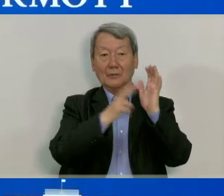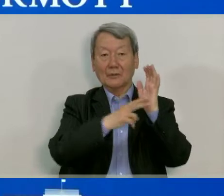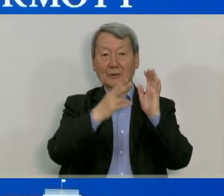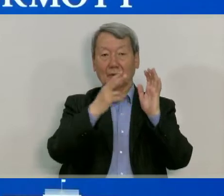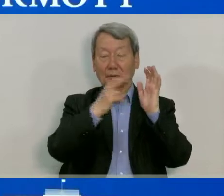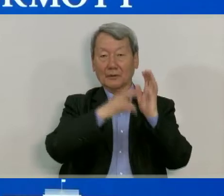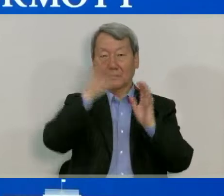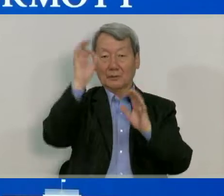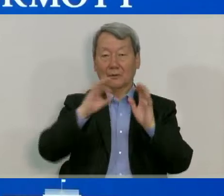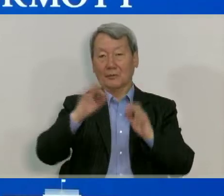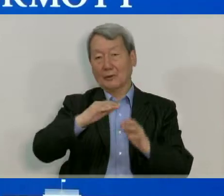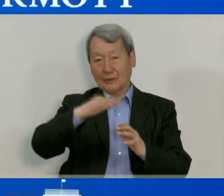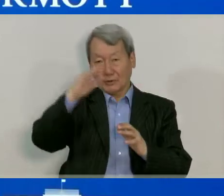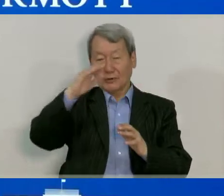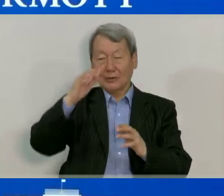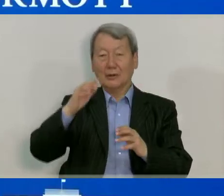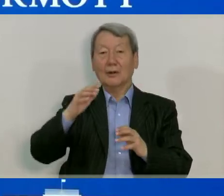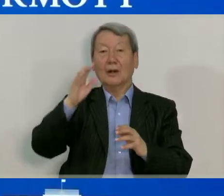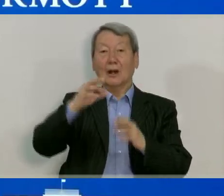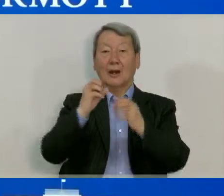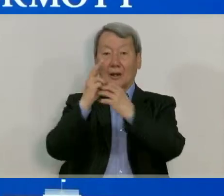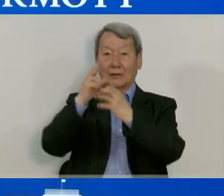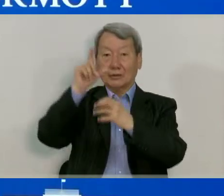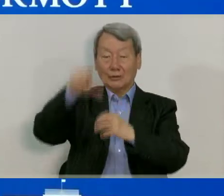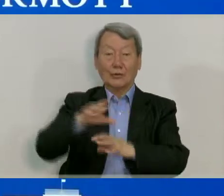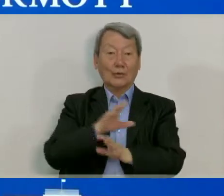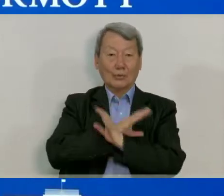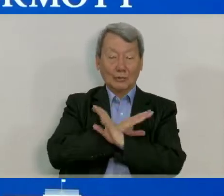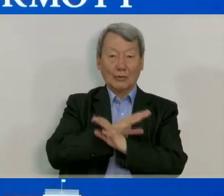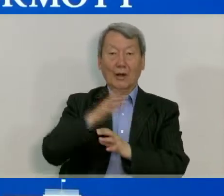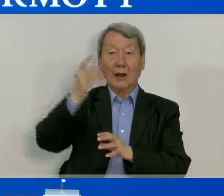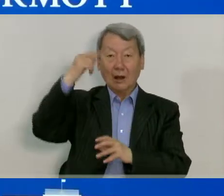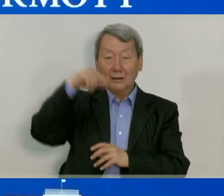70.15%-ді де түзіп атады. 12-сі қаза болғандар,